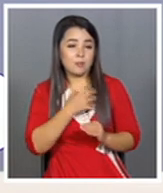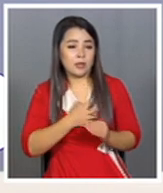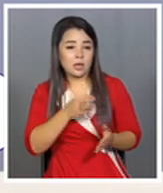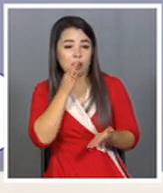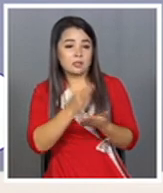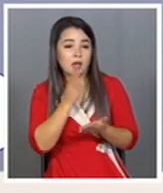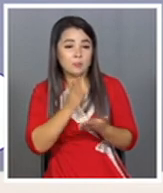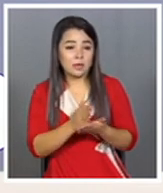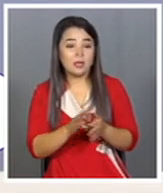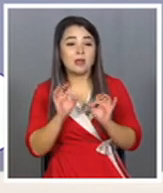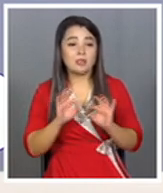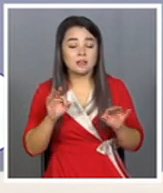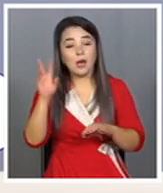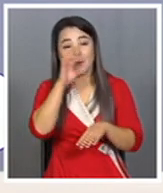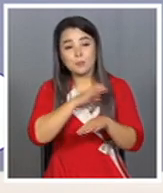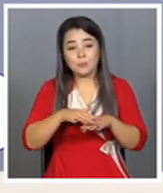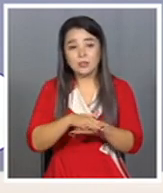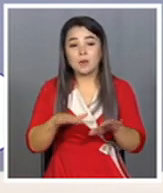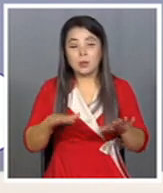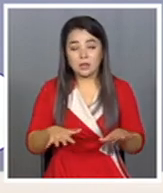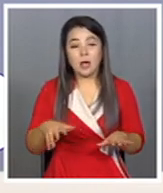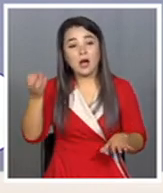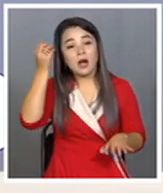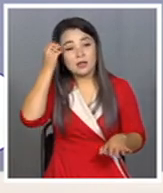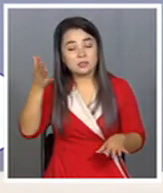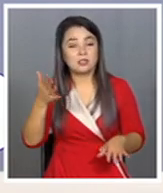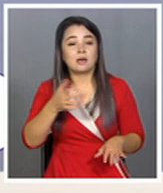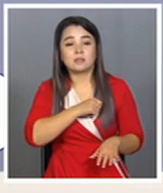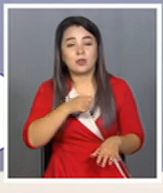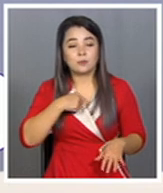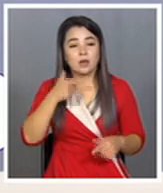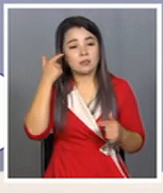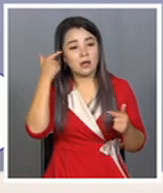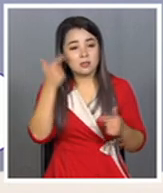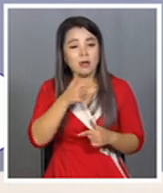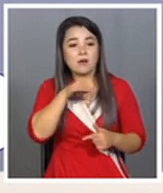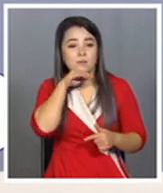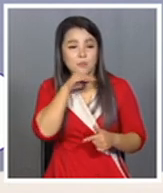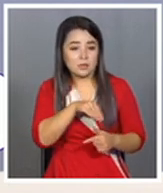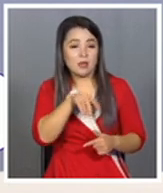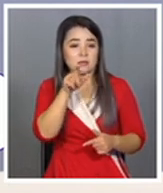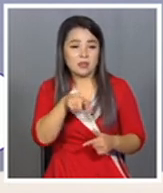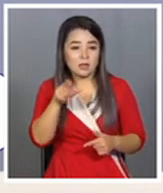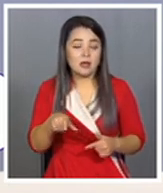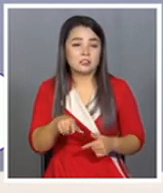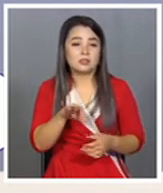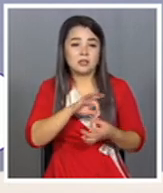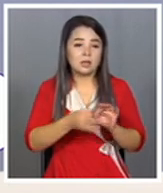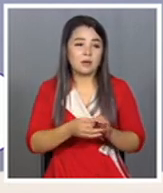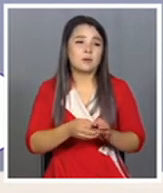айтуы бойынша, мемлекетті, ақылды, парасатты, сауатты,